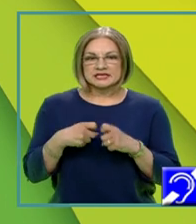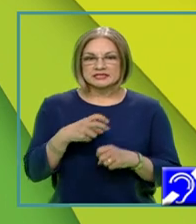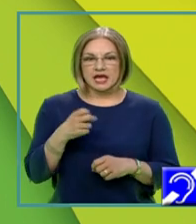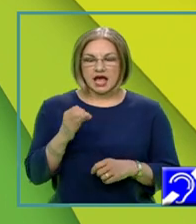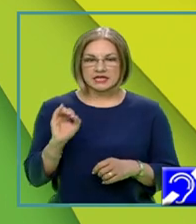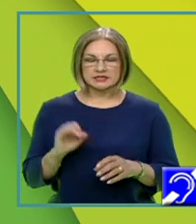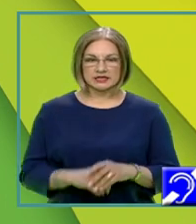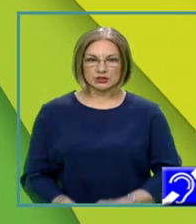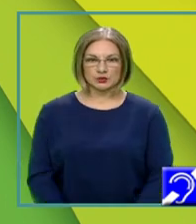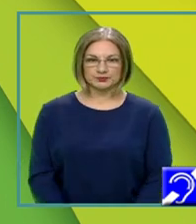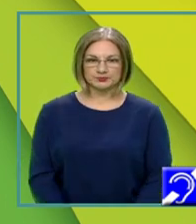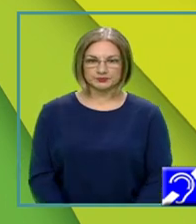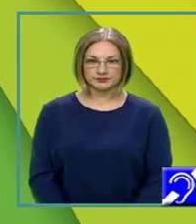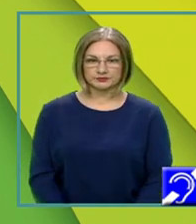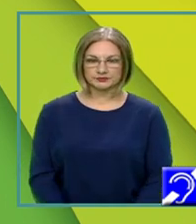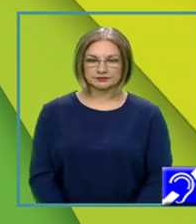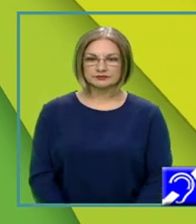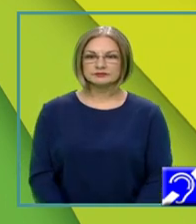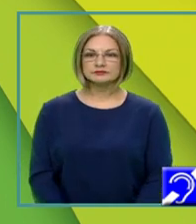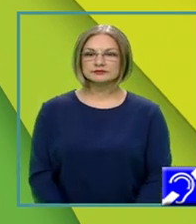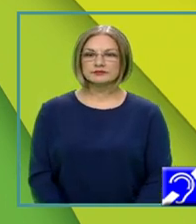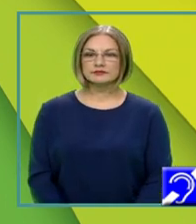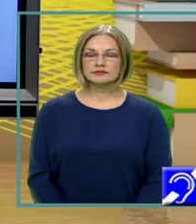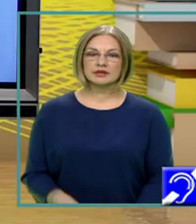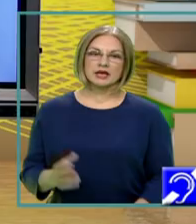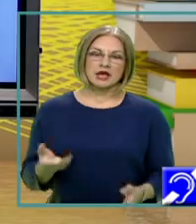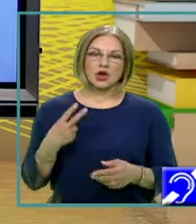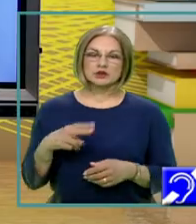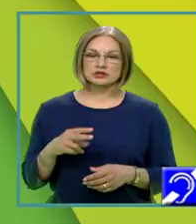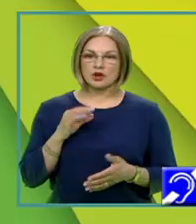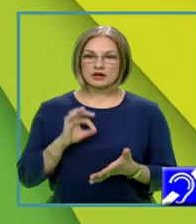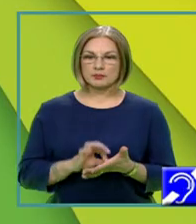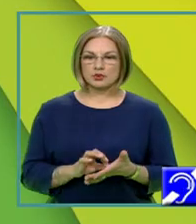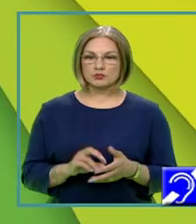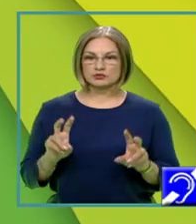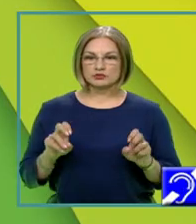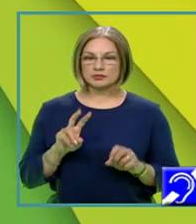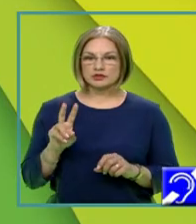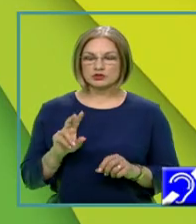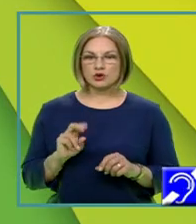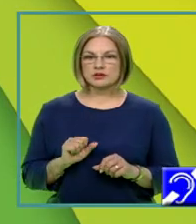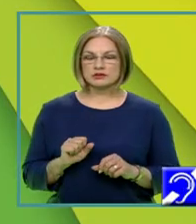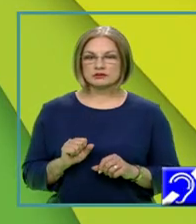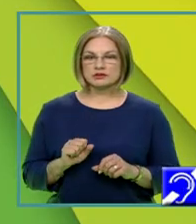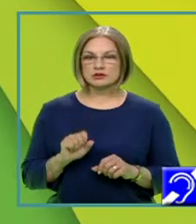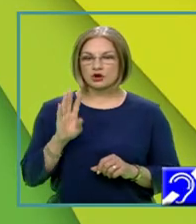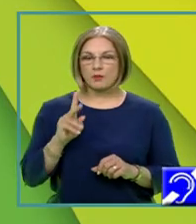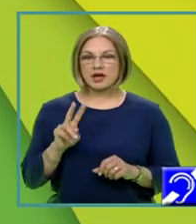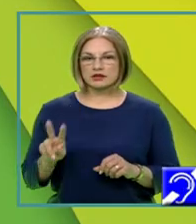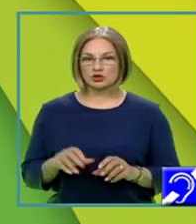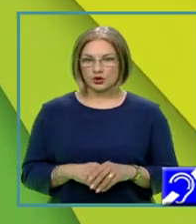soluția acestei ecuații în continuare vă propun subiectul 2 roman 2 din modelul oficial